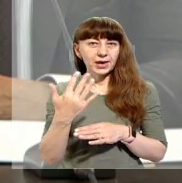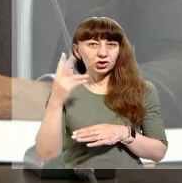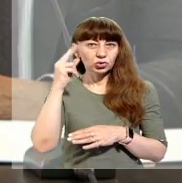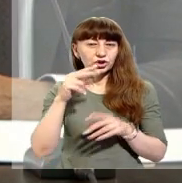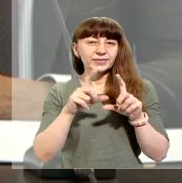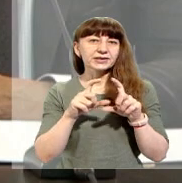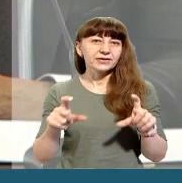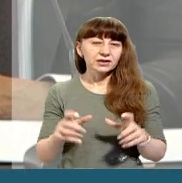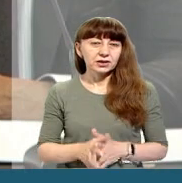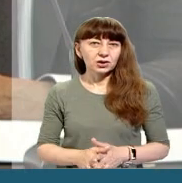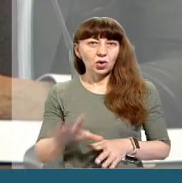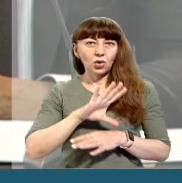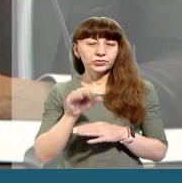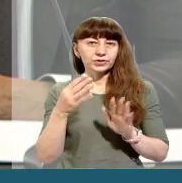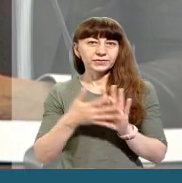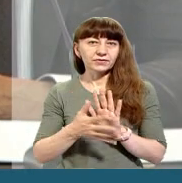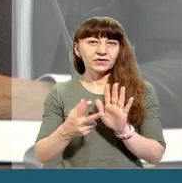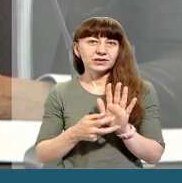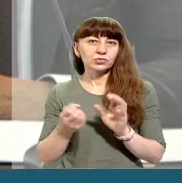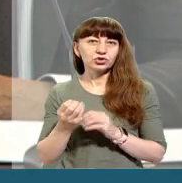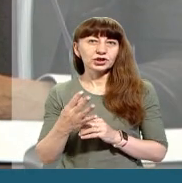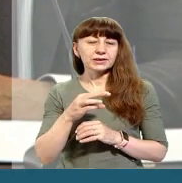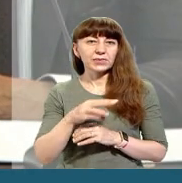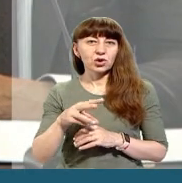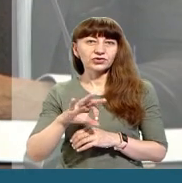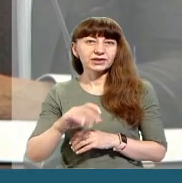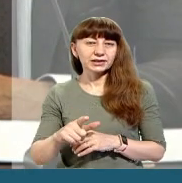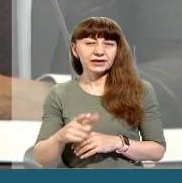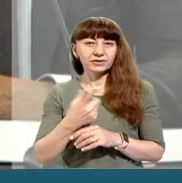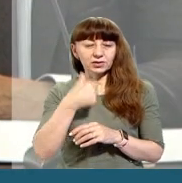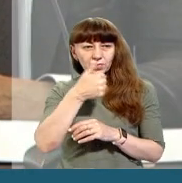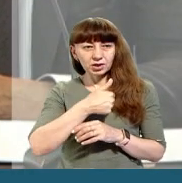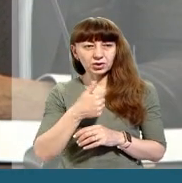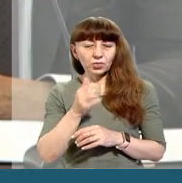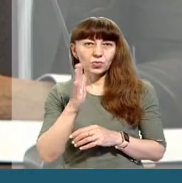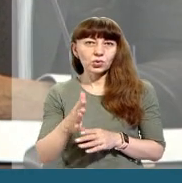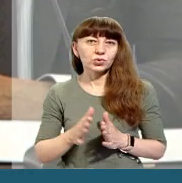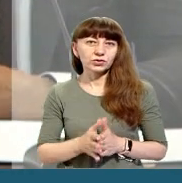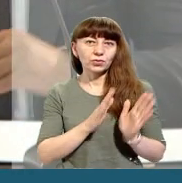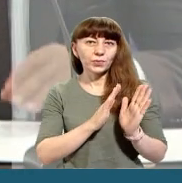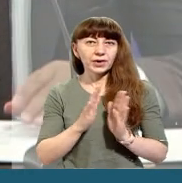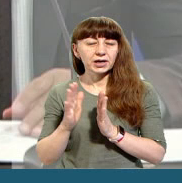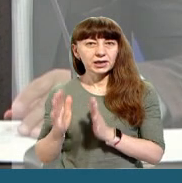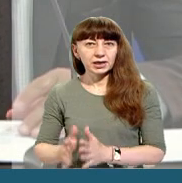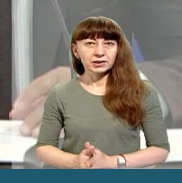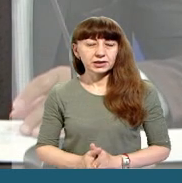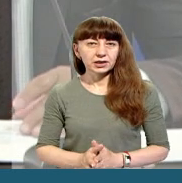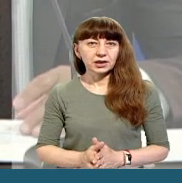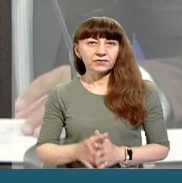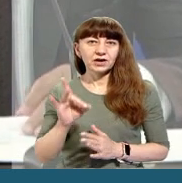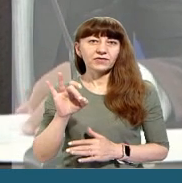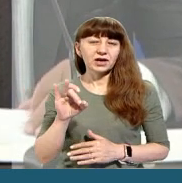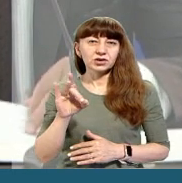Жалпы құны 814 миллион теңге. Ағымдағы жылы Барвинов жалпы білім беретін мектебі ретке келтіріледі. Бұдан басқа тағы 4